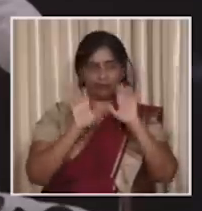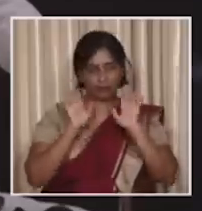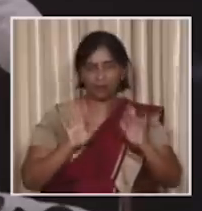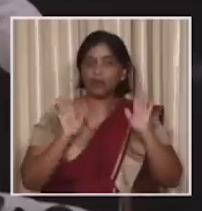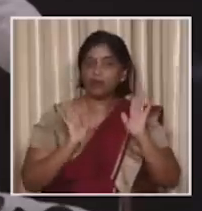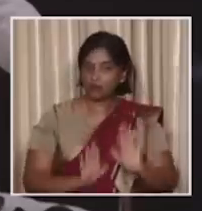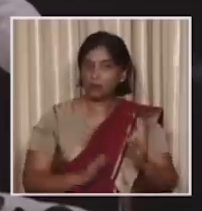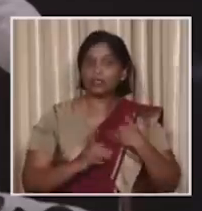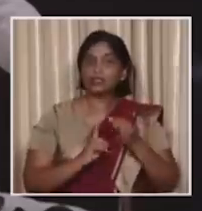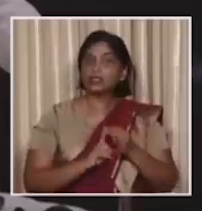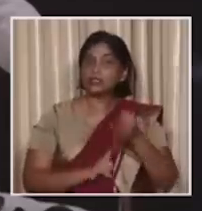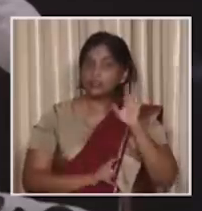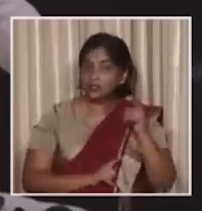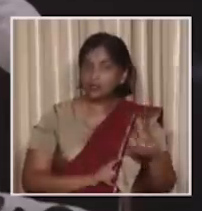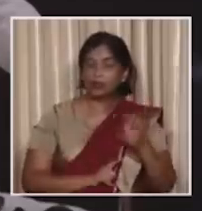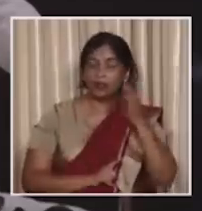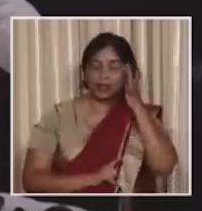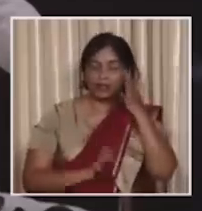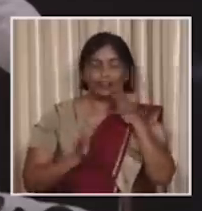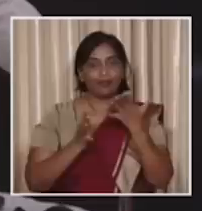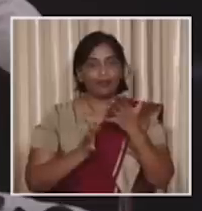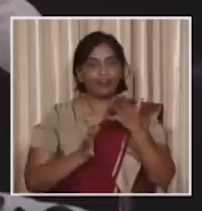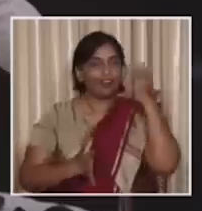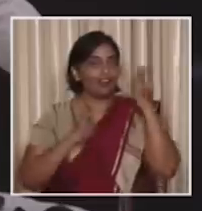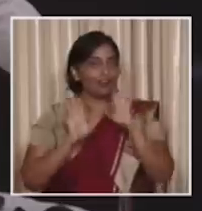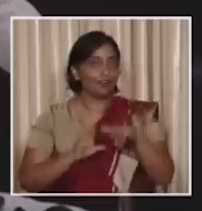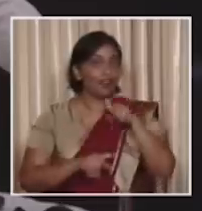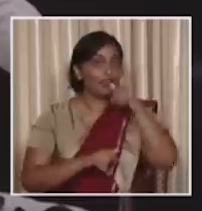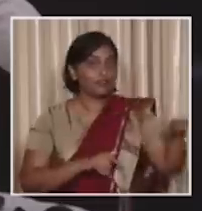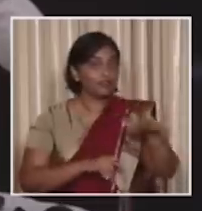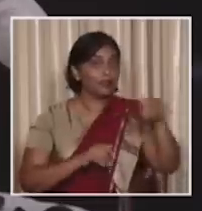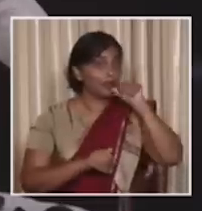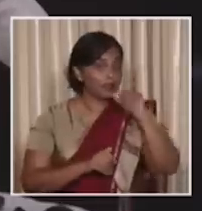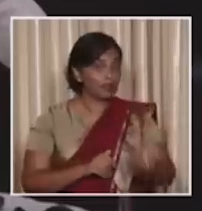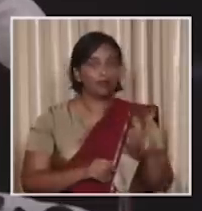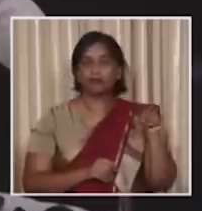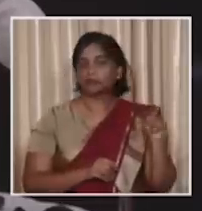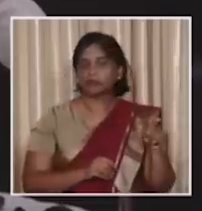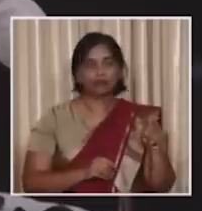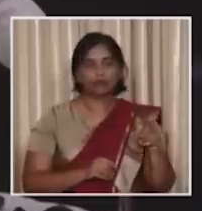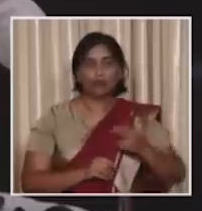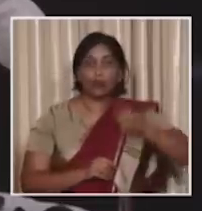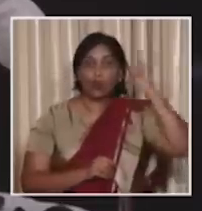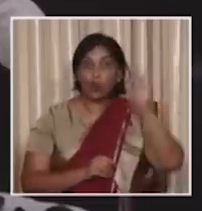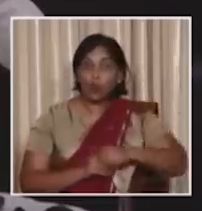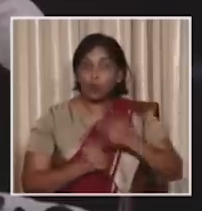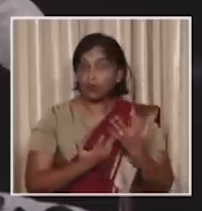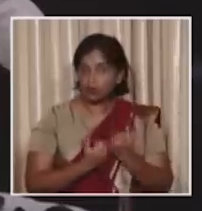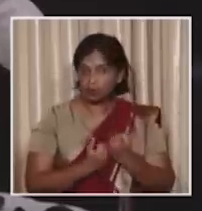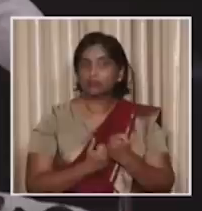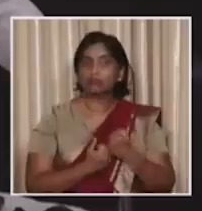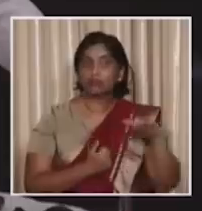වුවත් ජනාධිපතිතුමාගේ මනෝරාජික ලෝකයත් පොළොවේ යථාර්ථයත් අතර ජයග්‍රහණය කරන්න ගරු